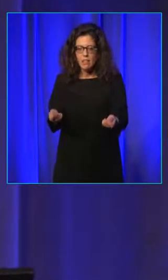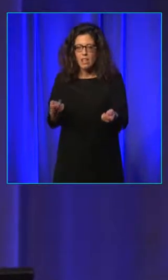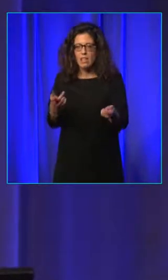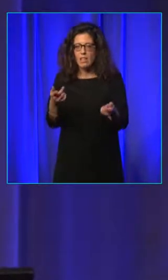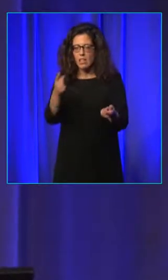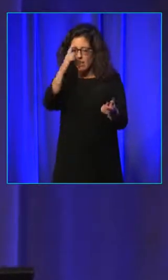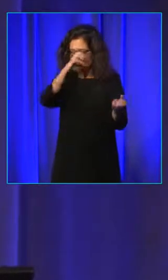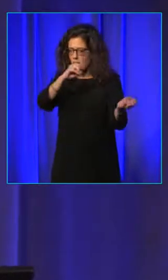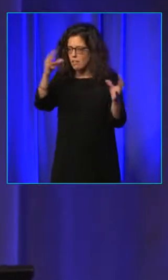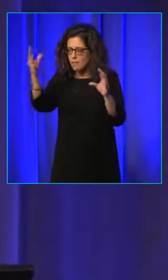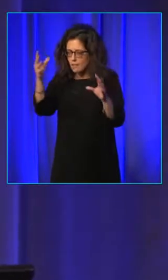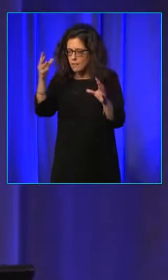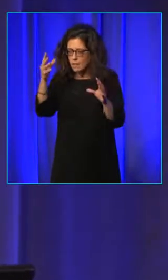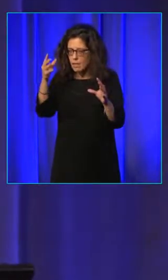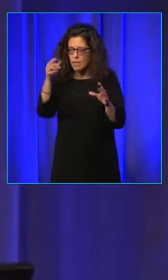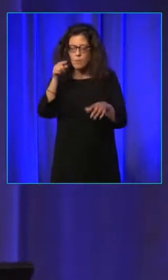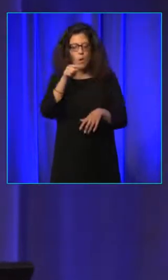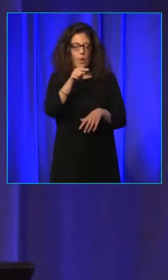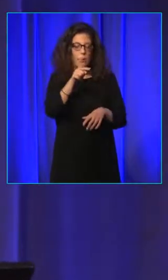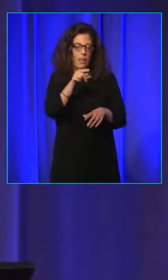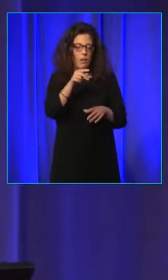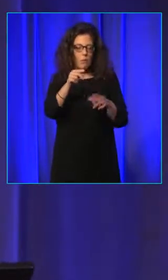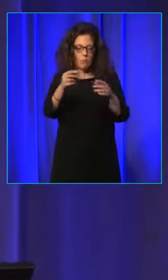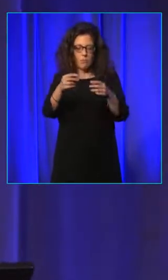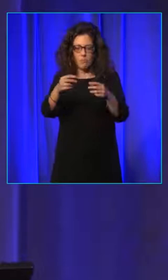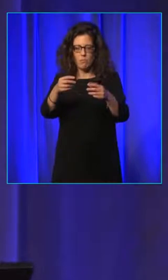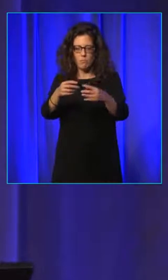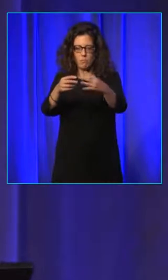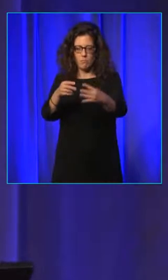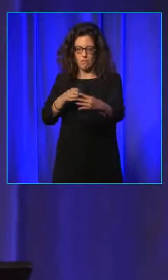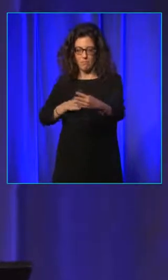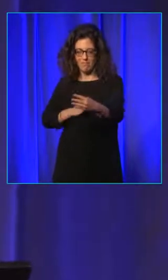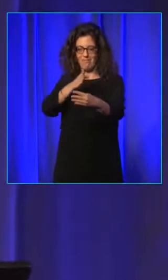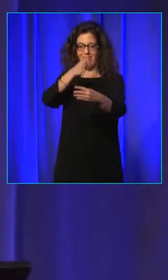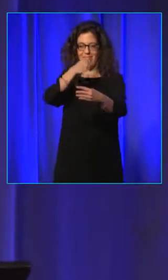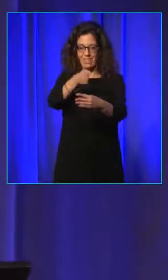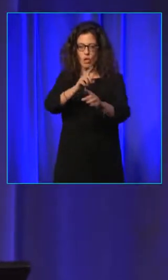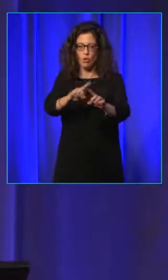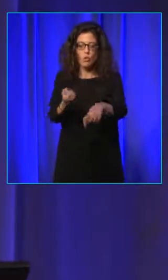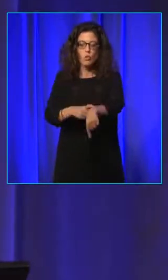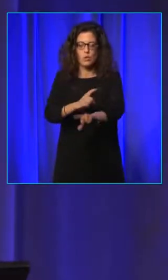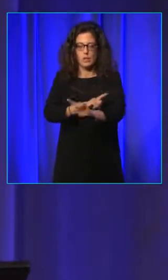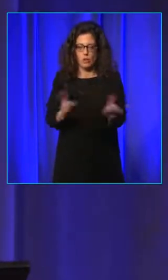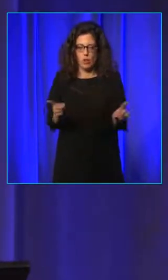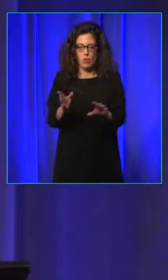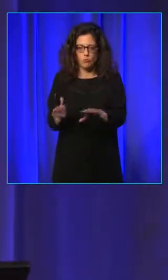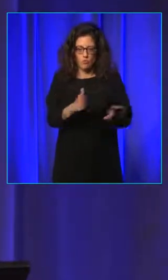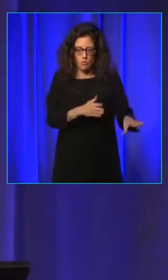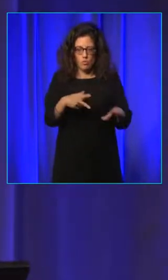l'ai pas fait retravailler sur le passage où il devait sauter l'obstacle. On a commencé par travailler